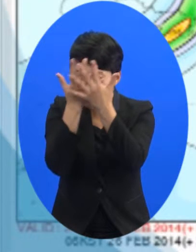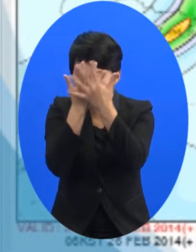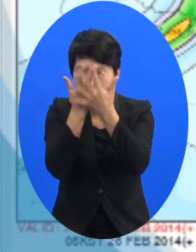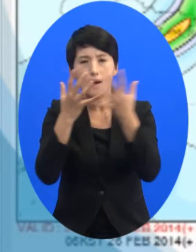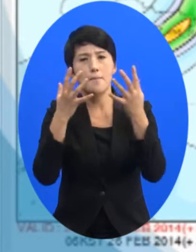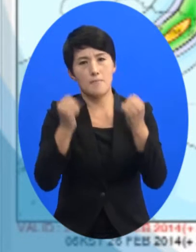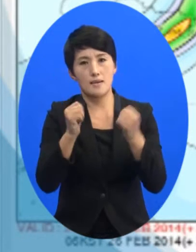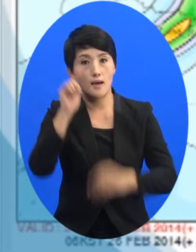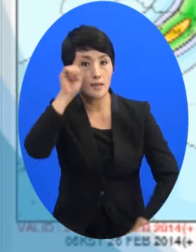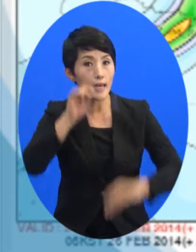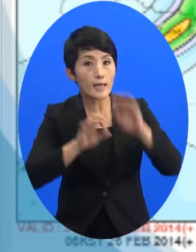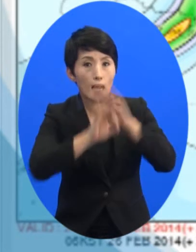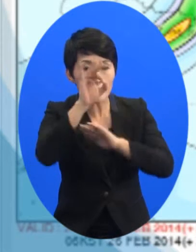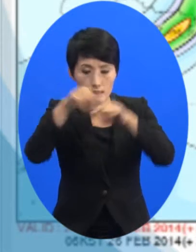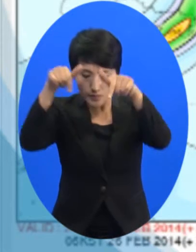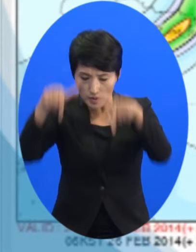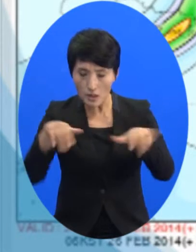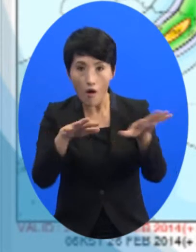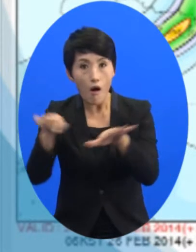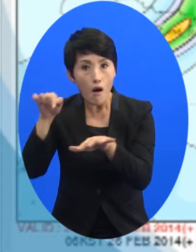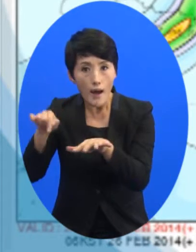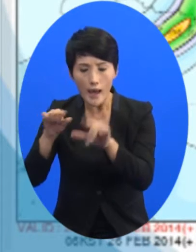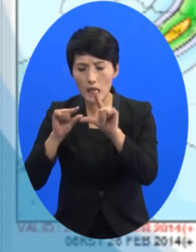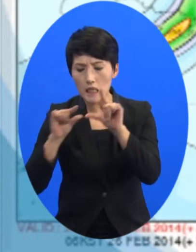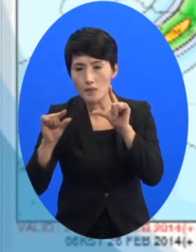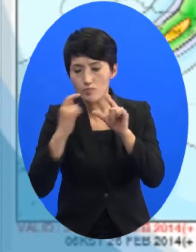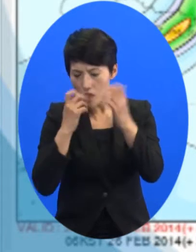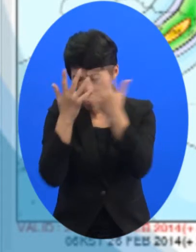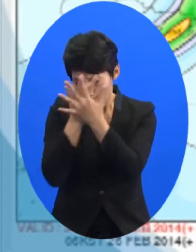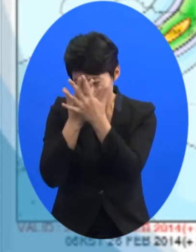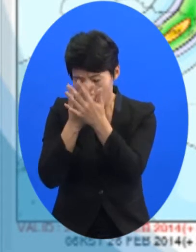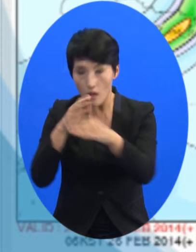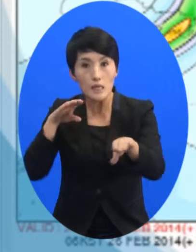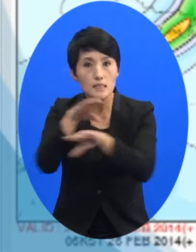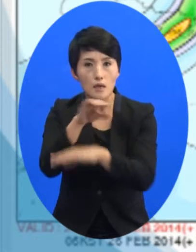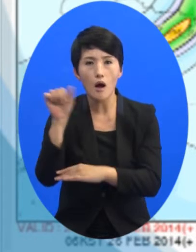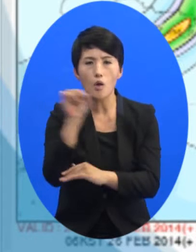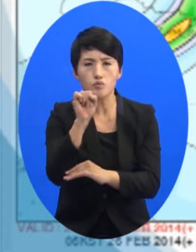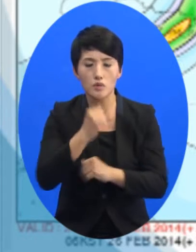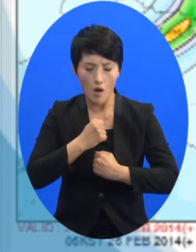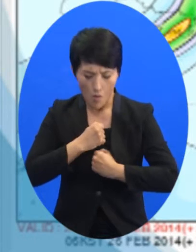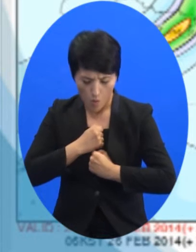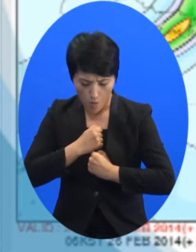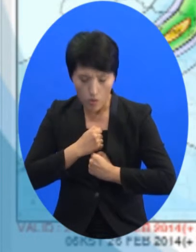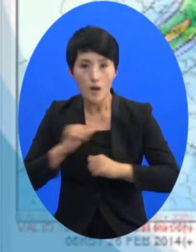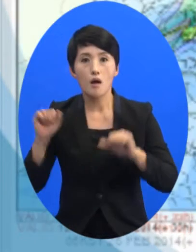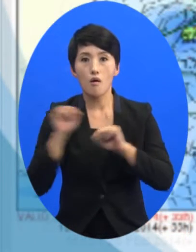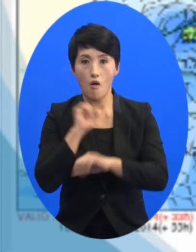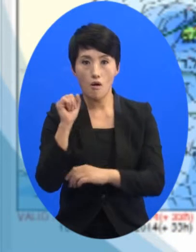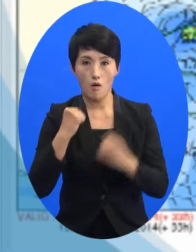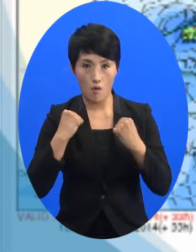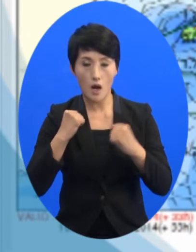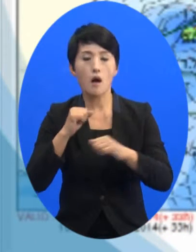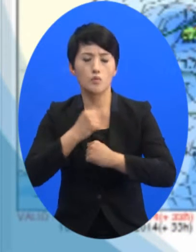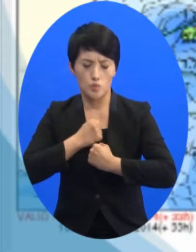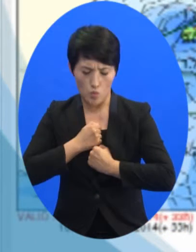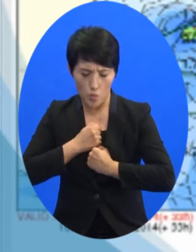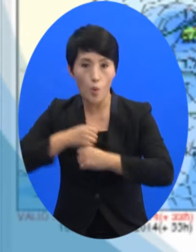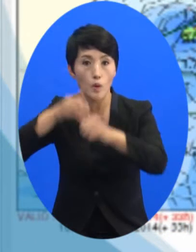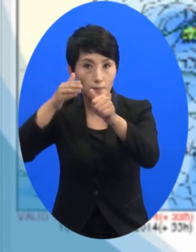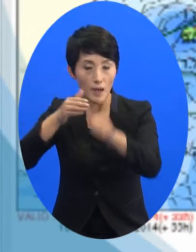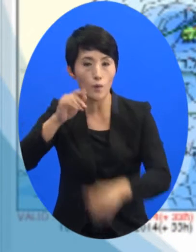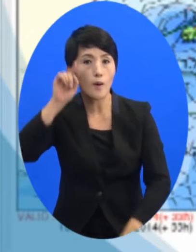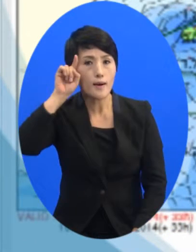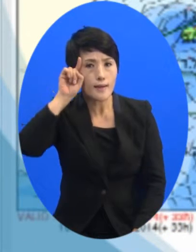아침에 서해안과 일부 내륙에는 안개가 짙게 끼는 곳이 있겠으니 교통안전과 건강관리에 유의하시기 바랍니다. 내일 18시에